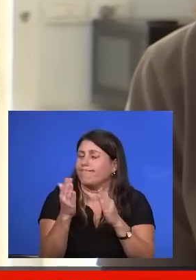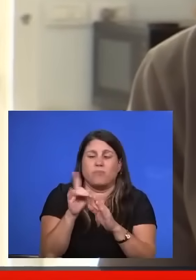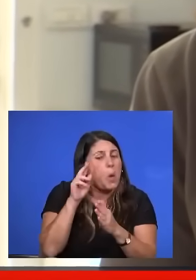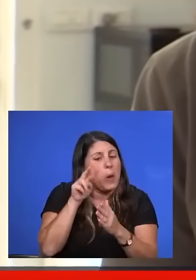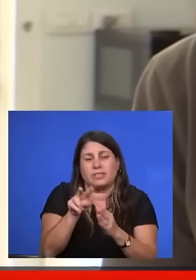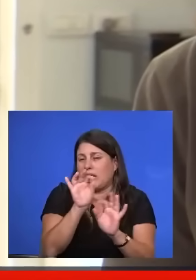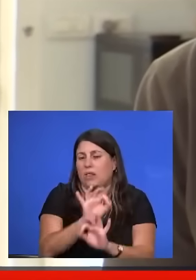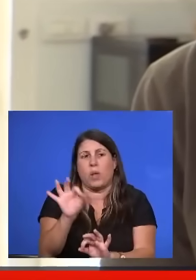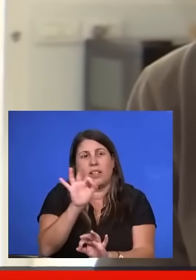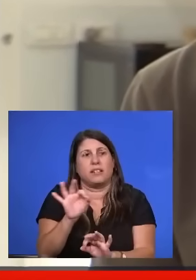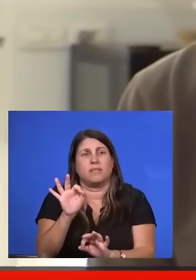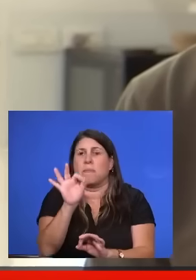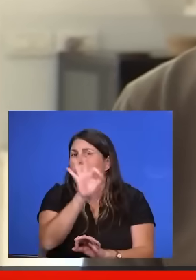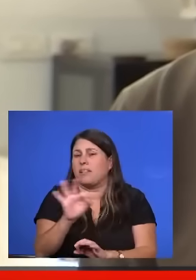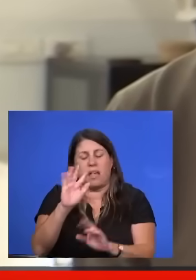עדיין לא מסוגלים.